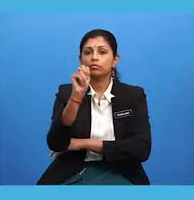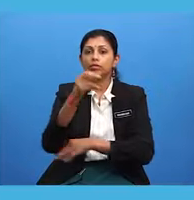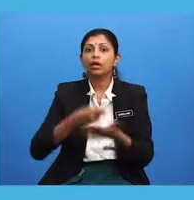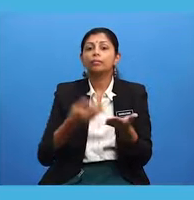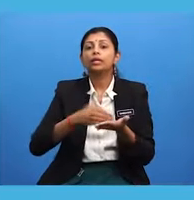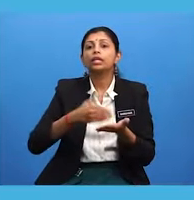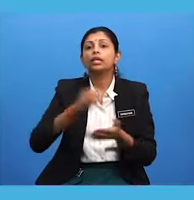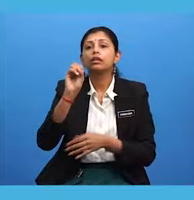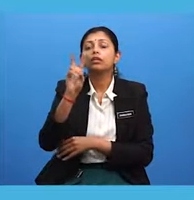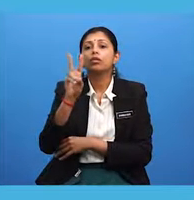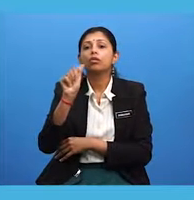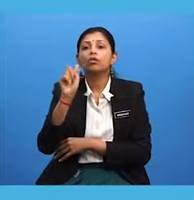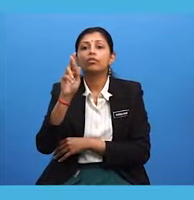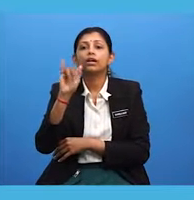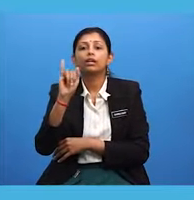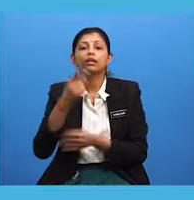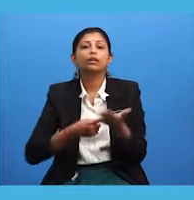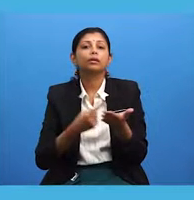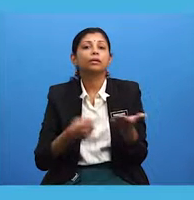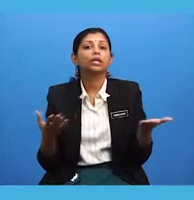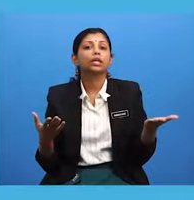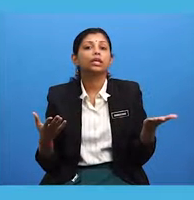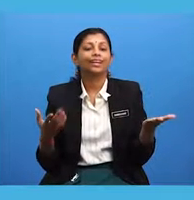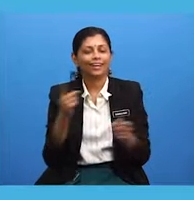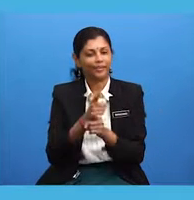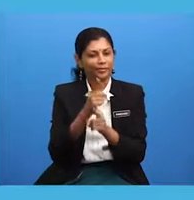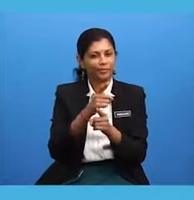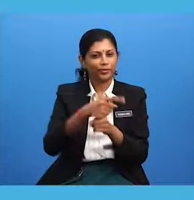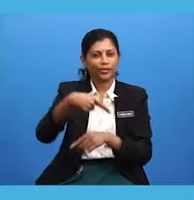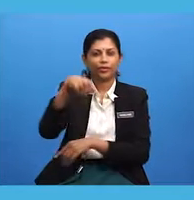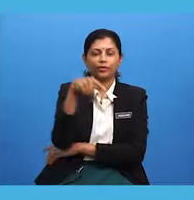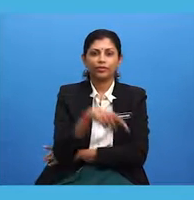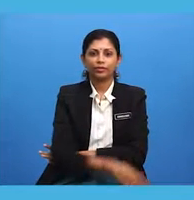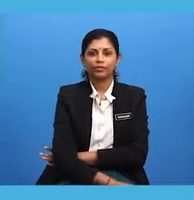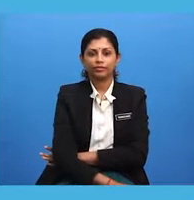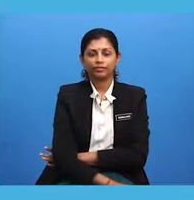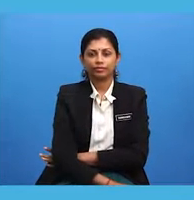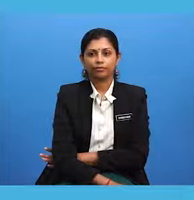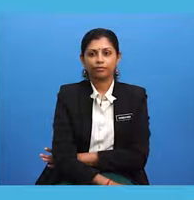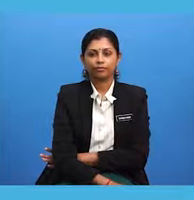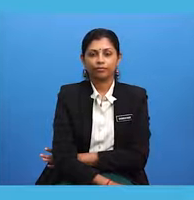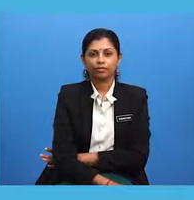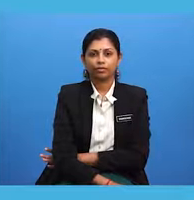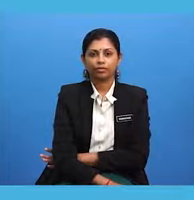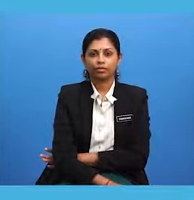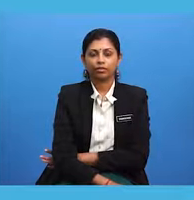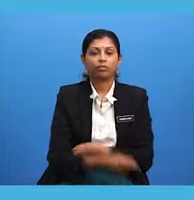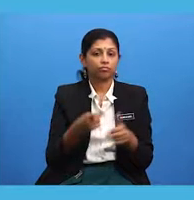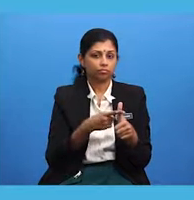yang dibebaskan oleh ovari? Ya, betul murid-murid. Selain daripada